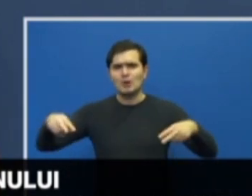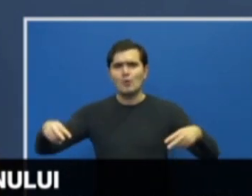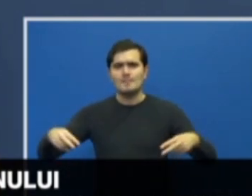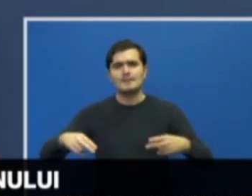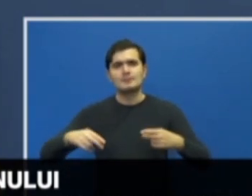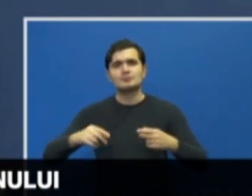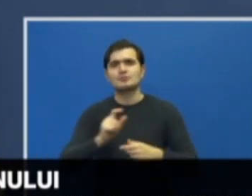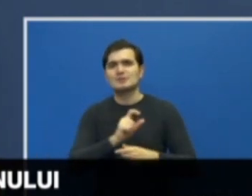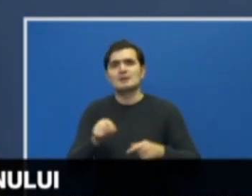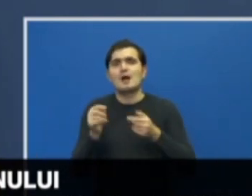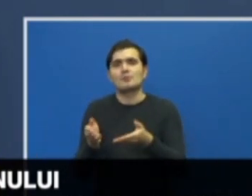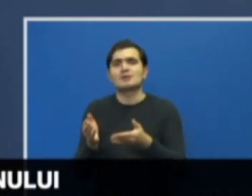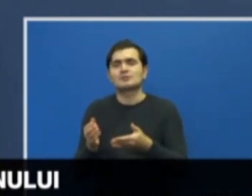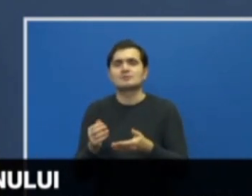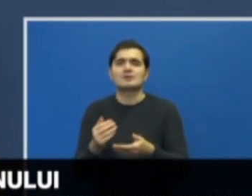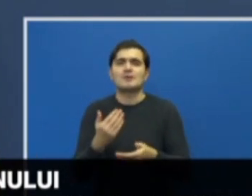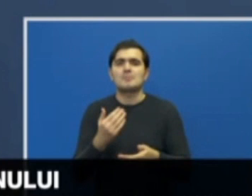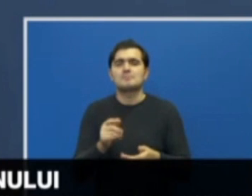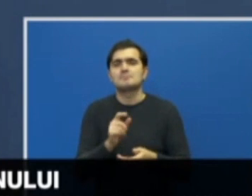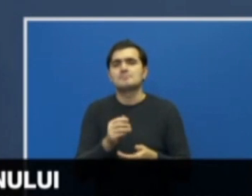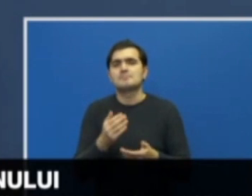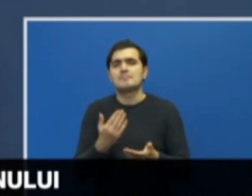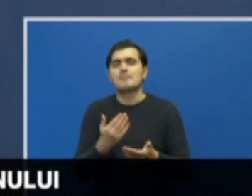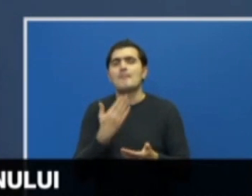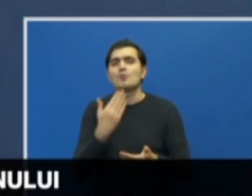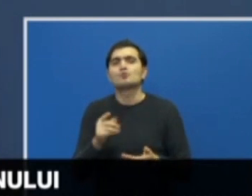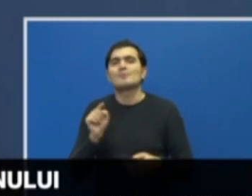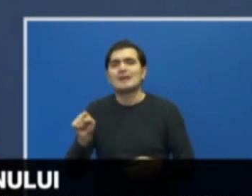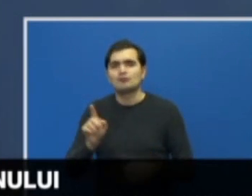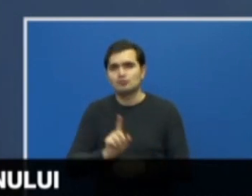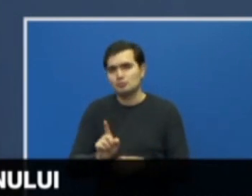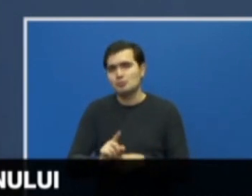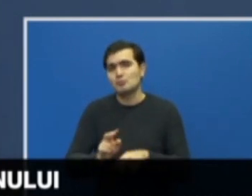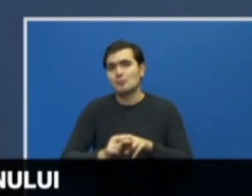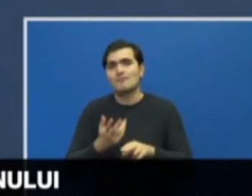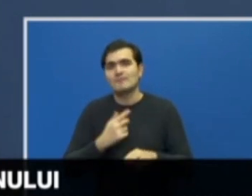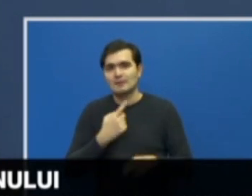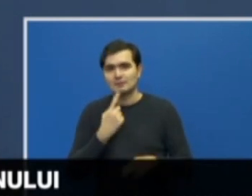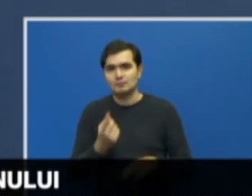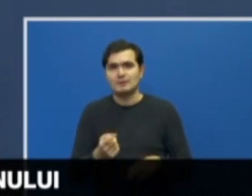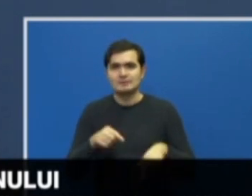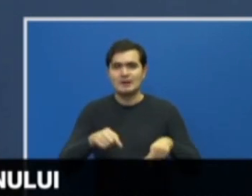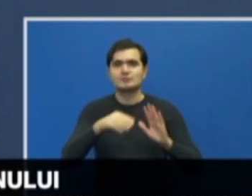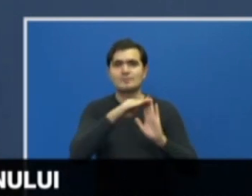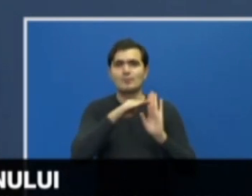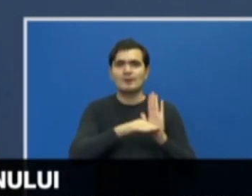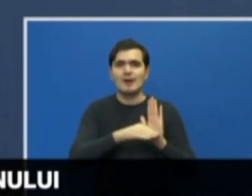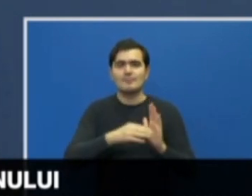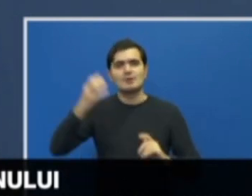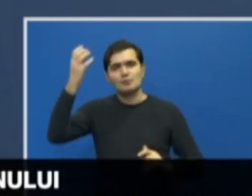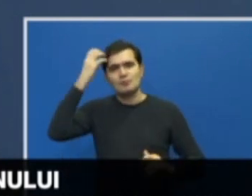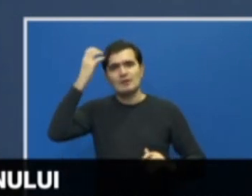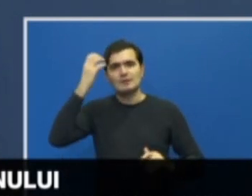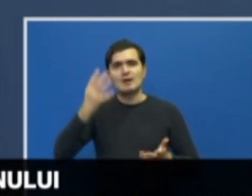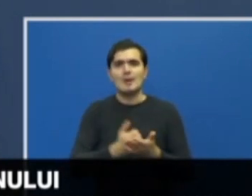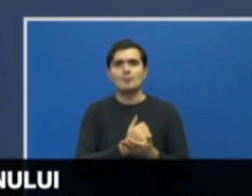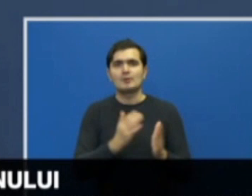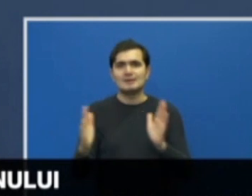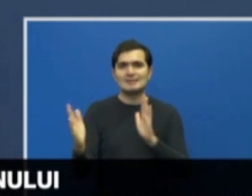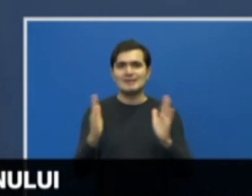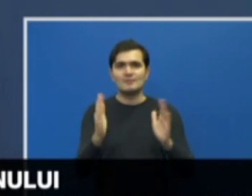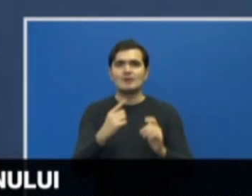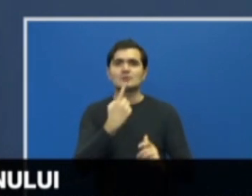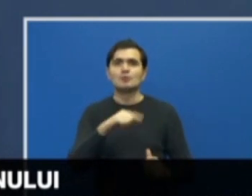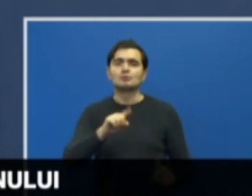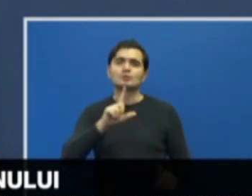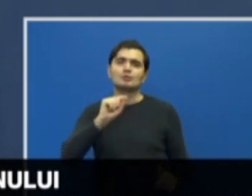din cauza acestui fapt sau datorită acestui fapt, depinde cum vreți să privim, în programul de guvernare ne-am luat un interval de 120